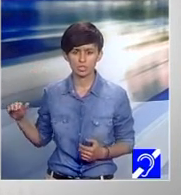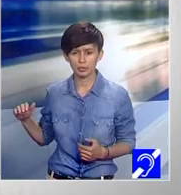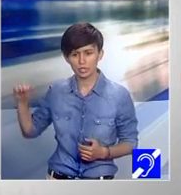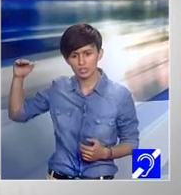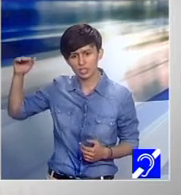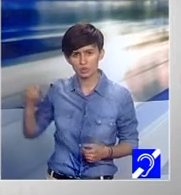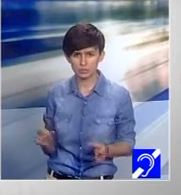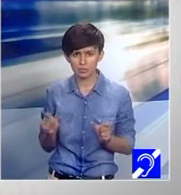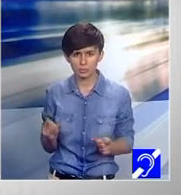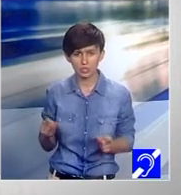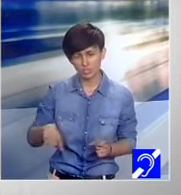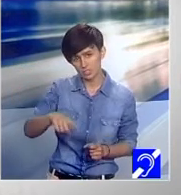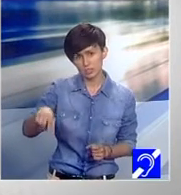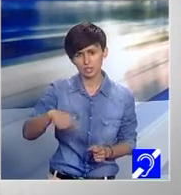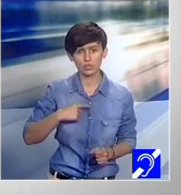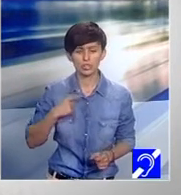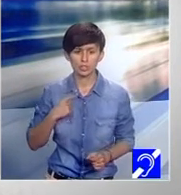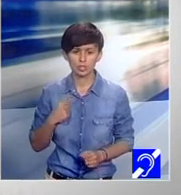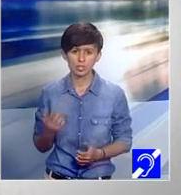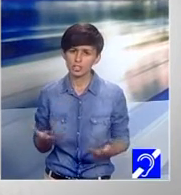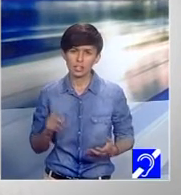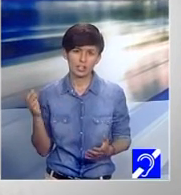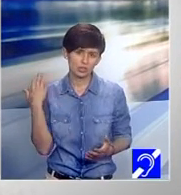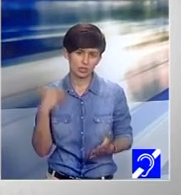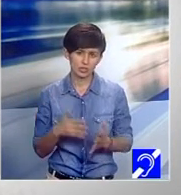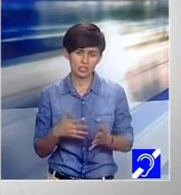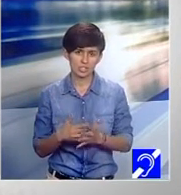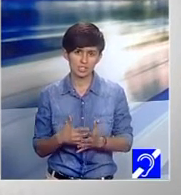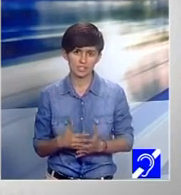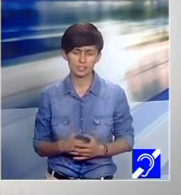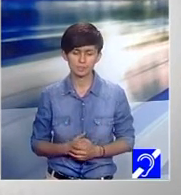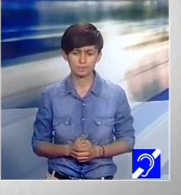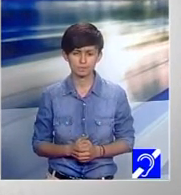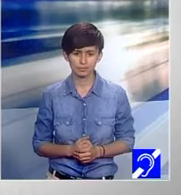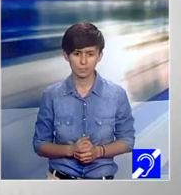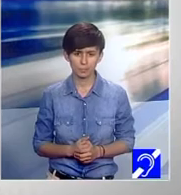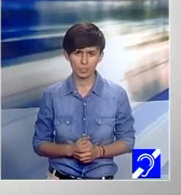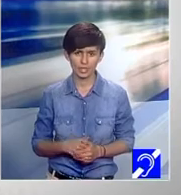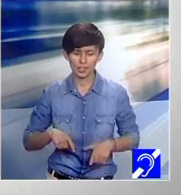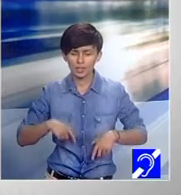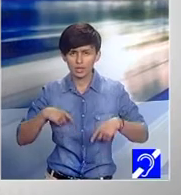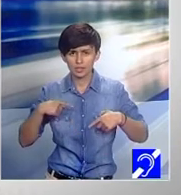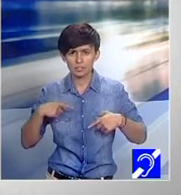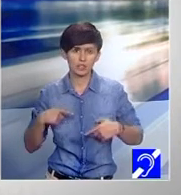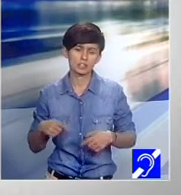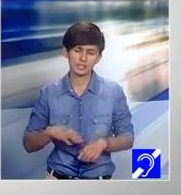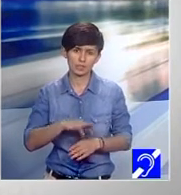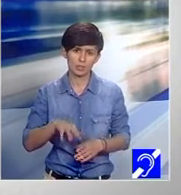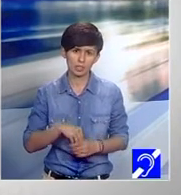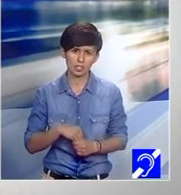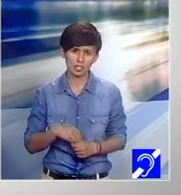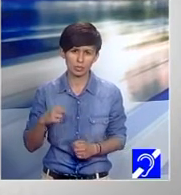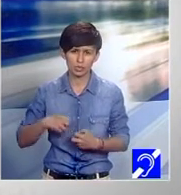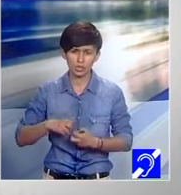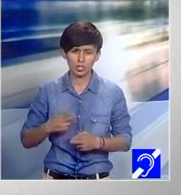protejați de noi sunt copii scăpați de la screening. Viața unei familii cu un bolnav pe care au confirmat târziu nu este